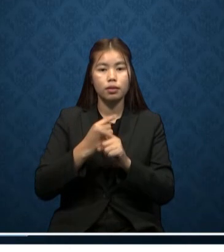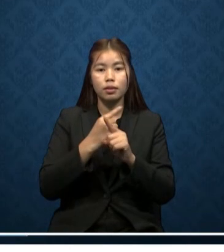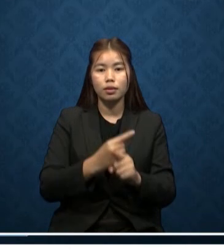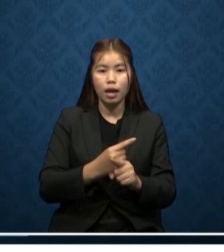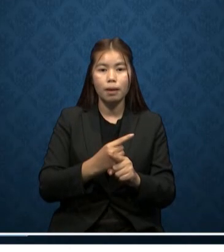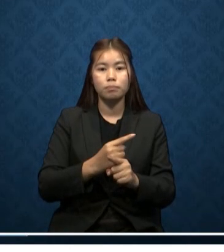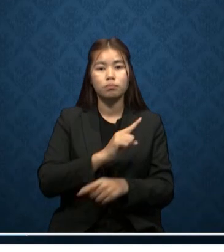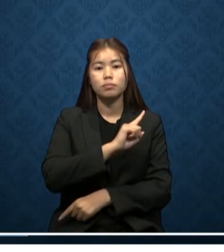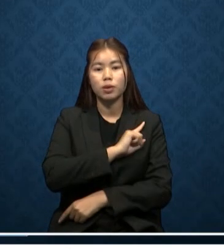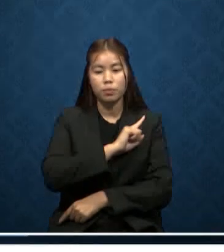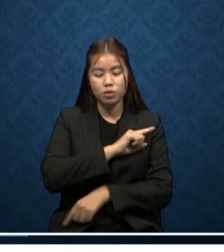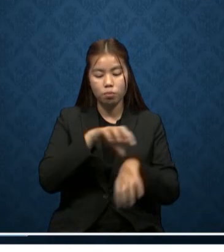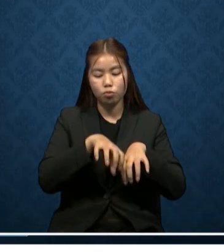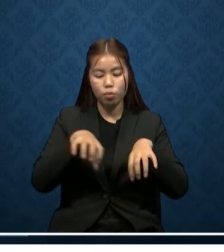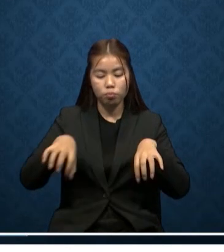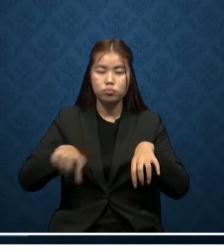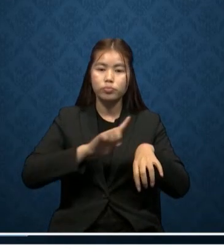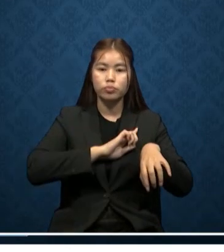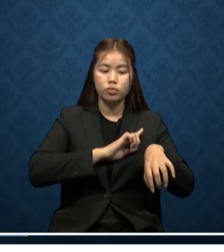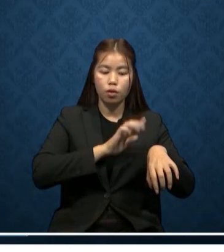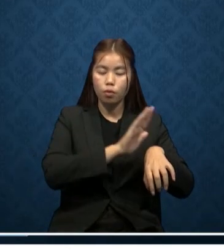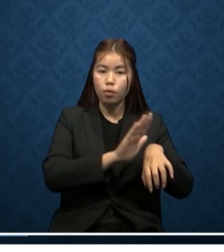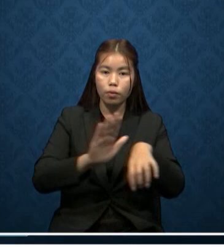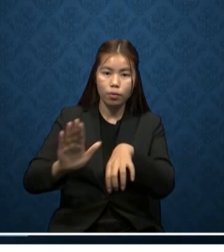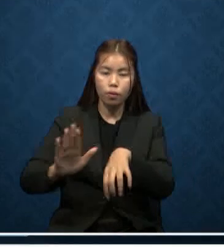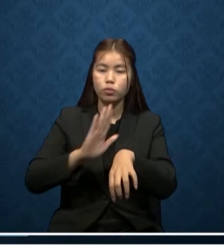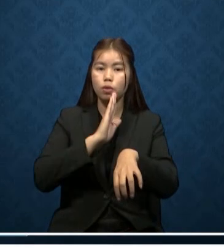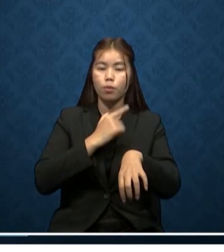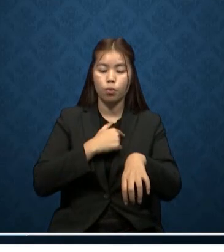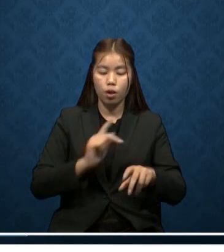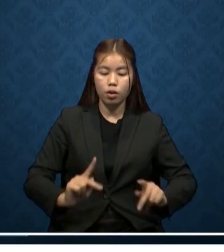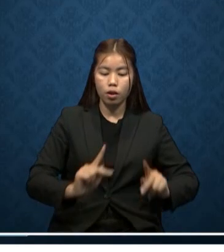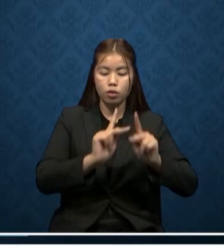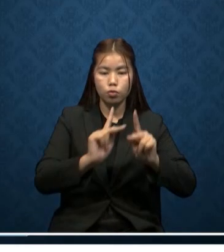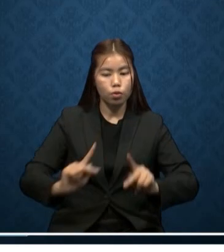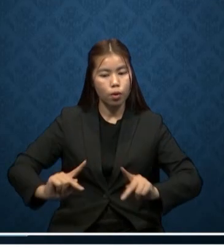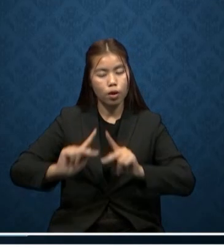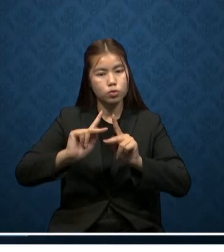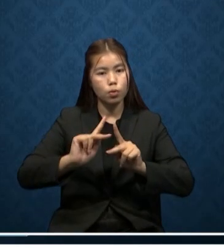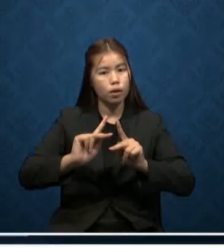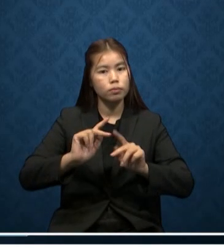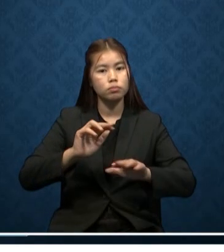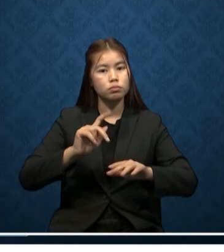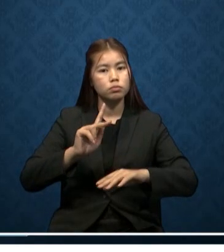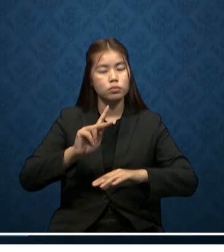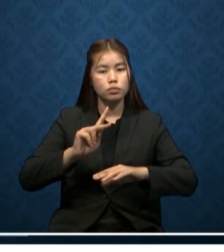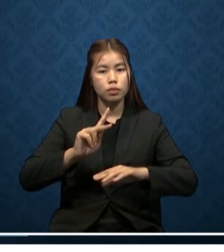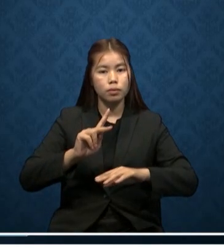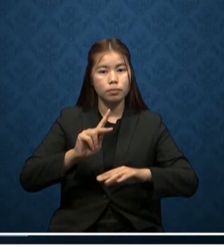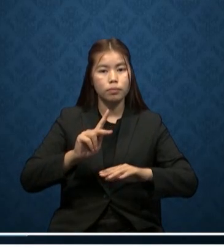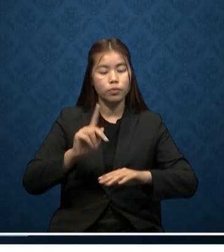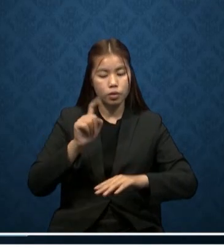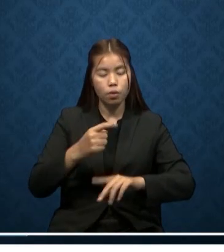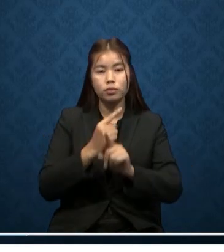นะครับของหน่วยงานนะครับถ้ามีการดำเนินการที่มากกว่า 1กระทรวงต้องมีการจัดทำให้เป็นไปตามกฎ